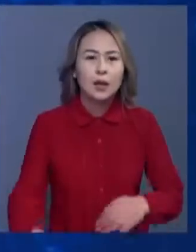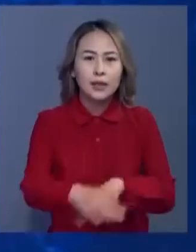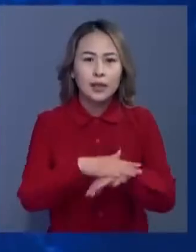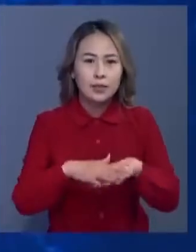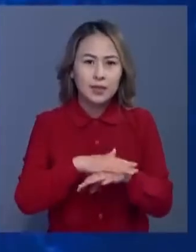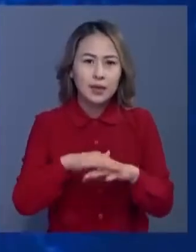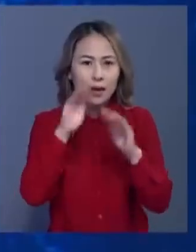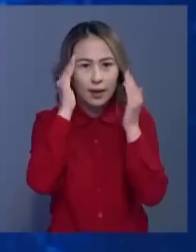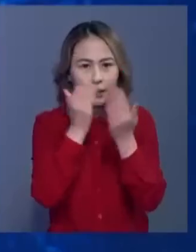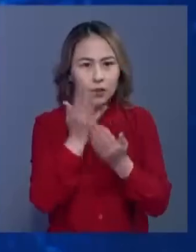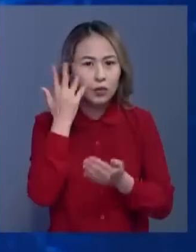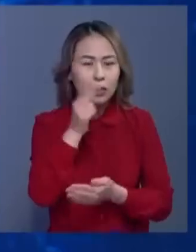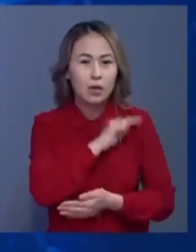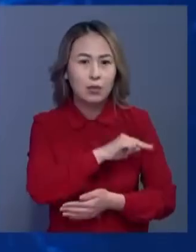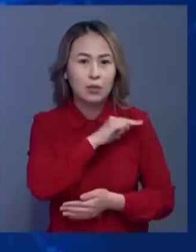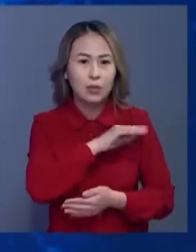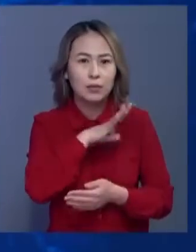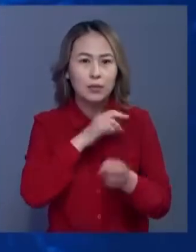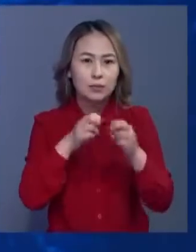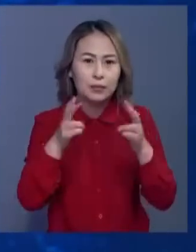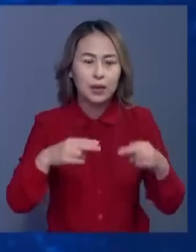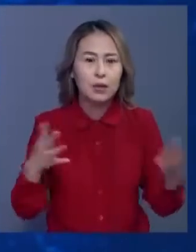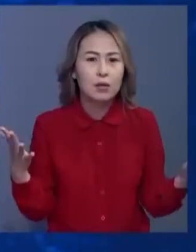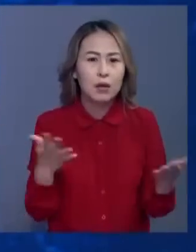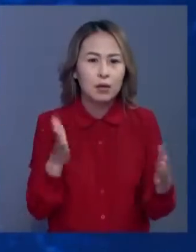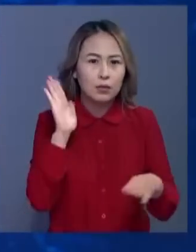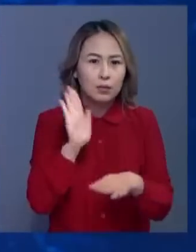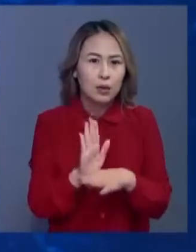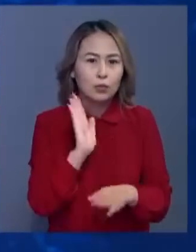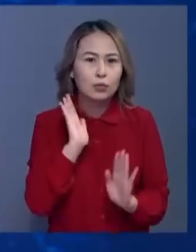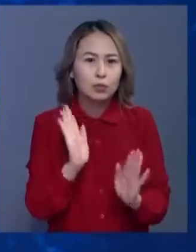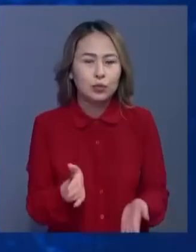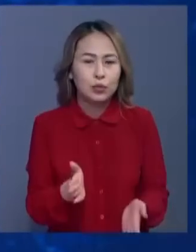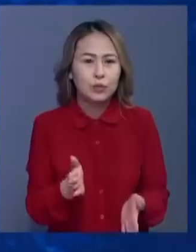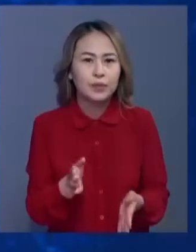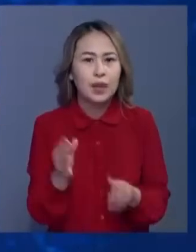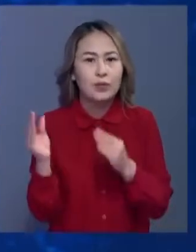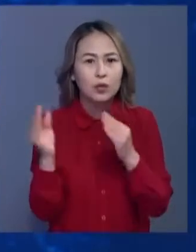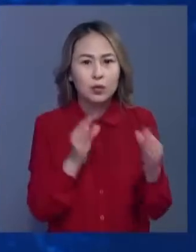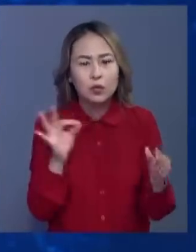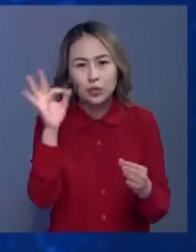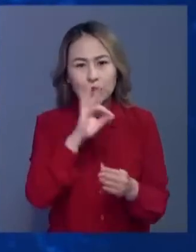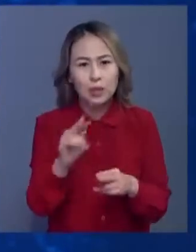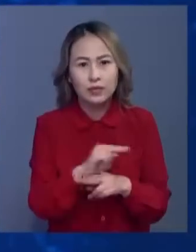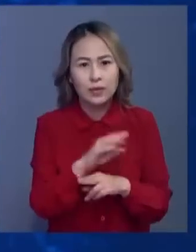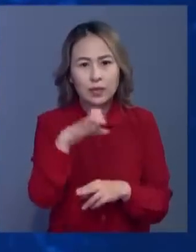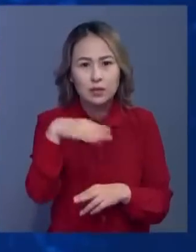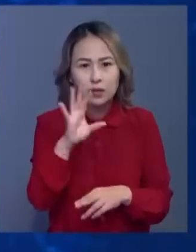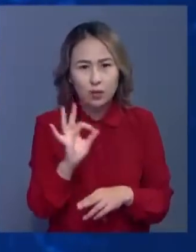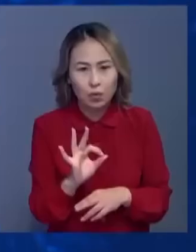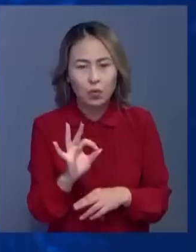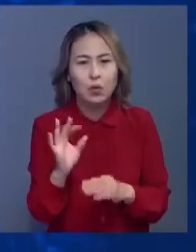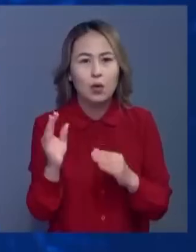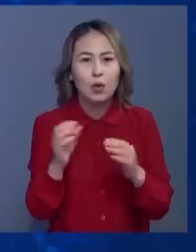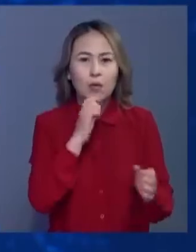Елімізде карантин кезінде жұмыс істеп жатқан мекемелерге қандай талаптар қойылатыны белгілі болды. Автокөлік жөндейтін орталықтар,